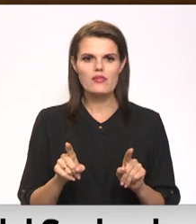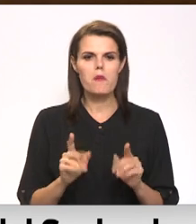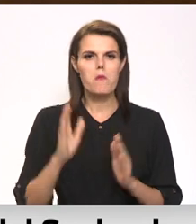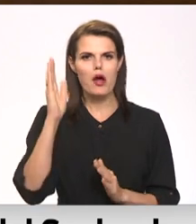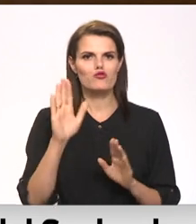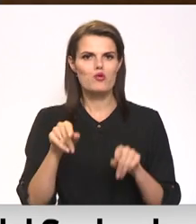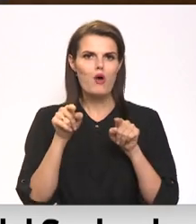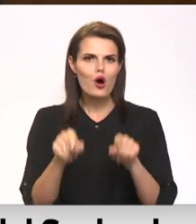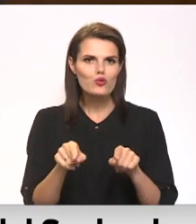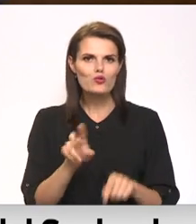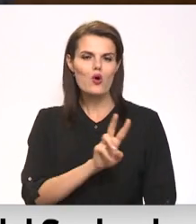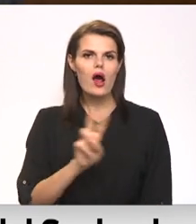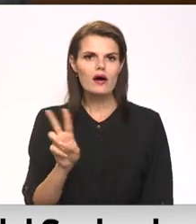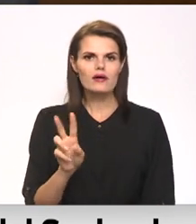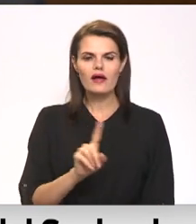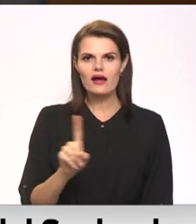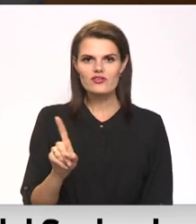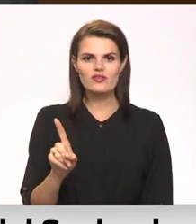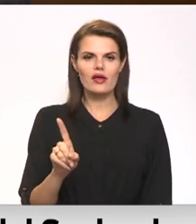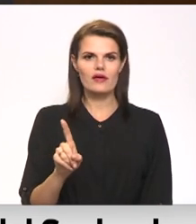balsot par to, kas ir